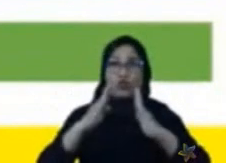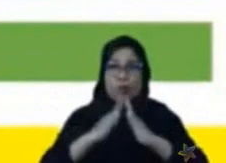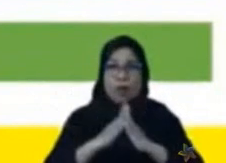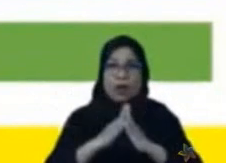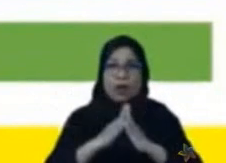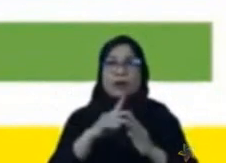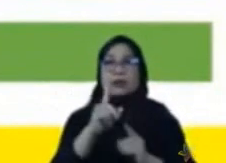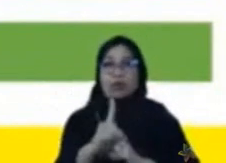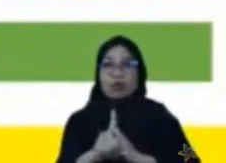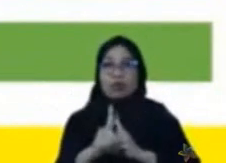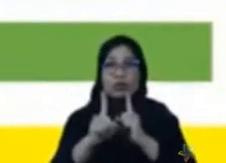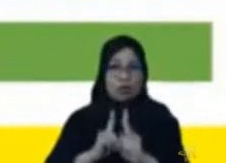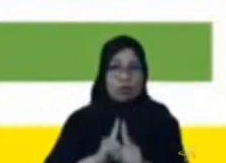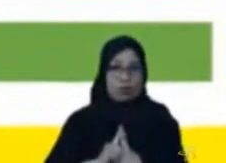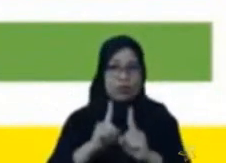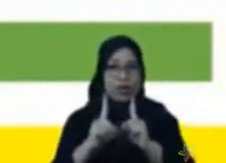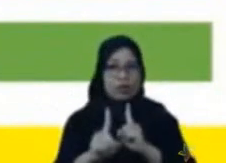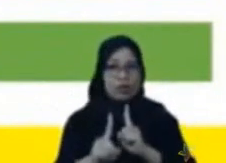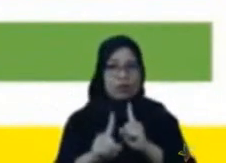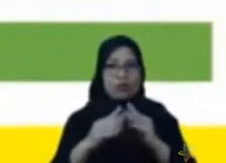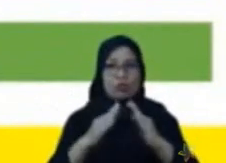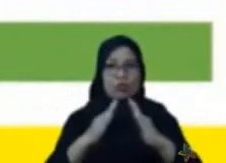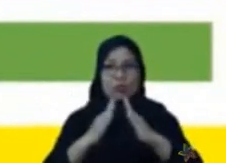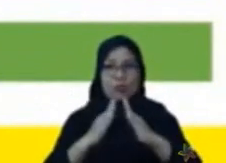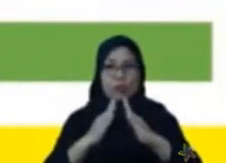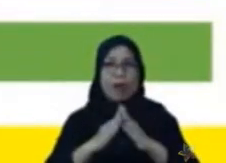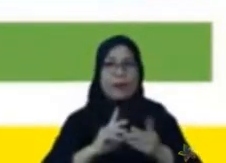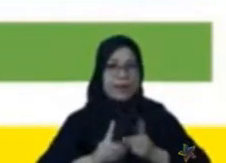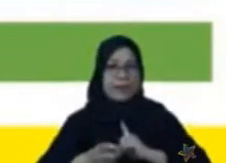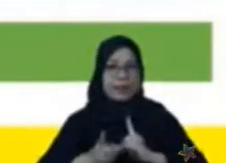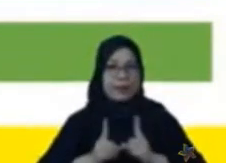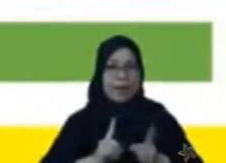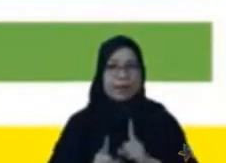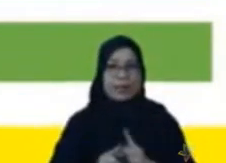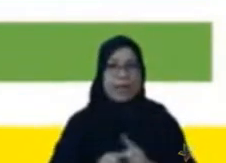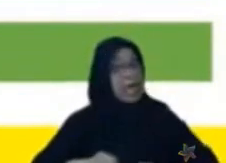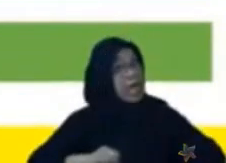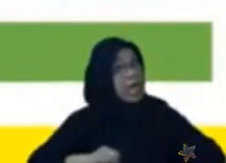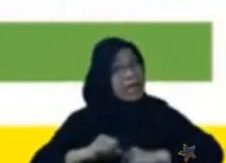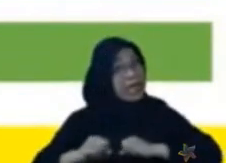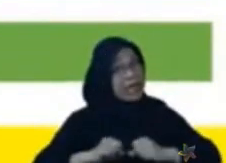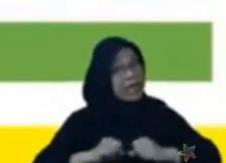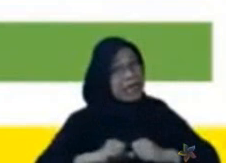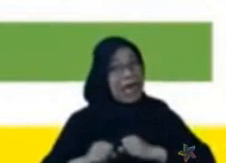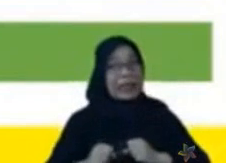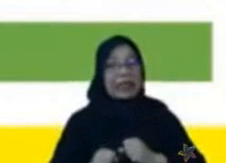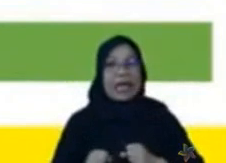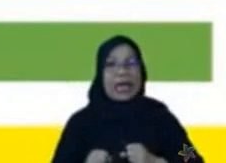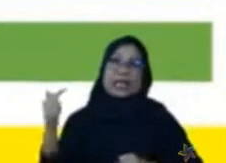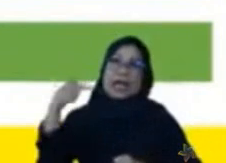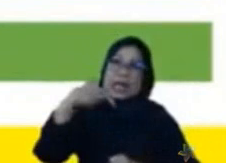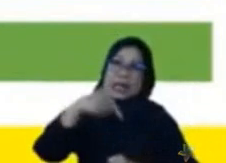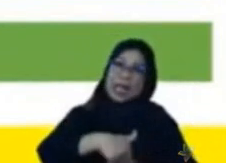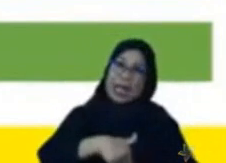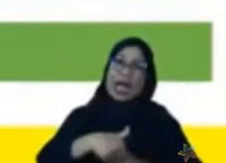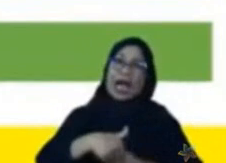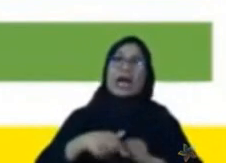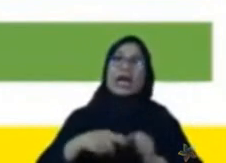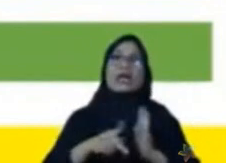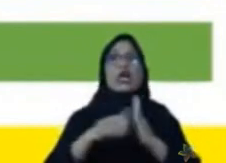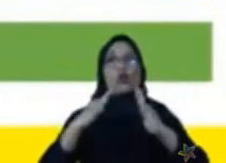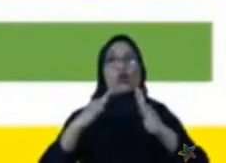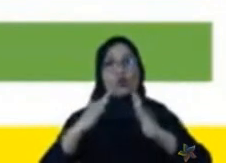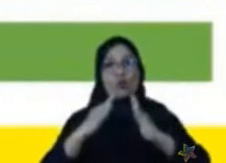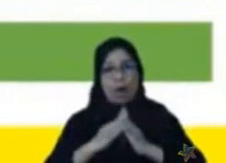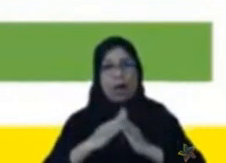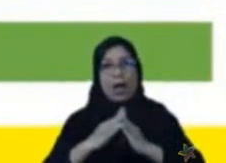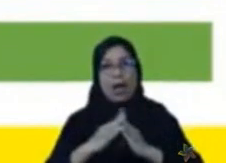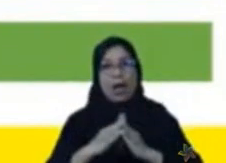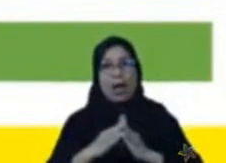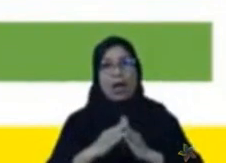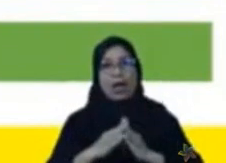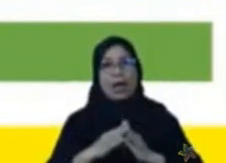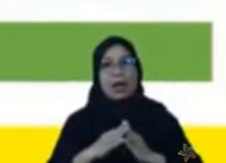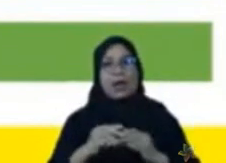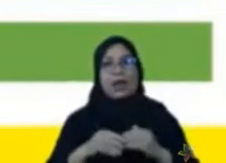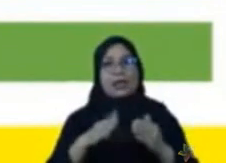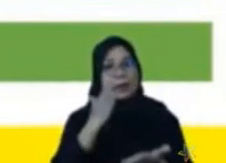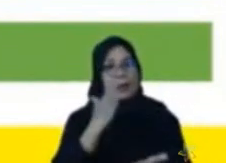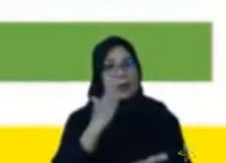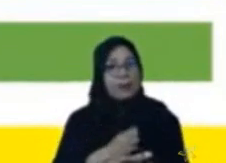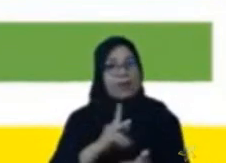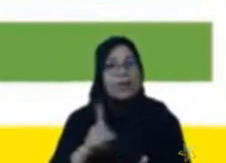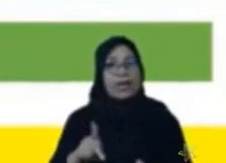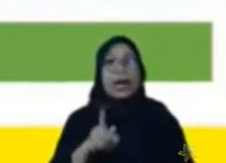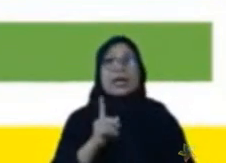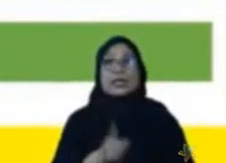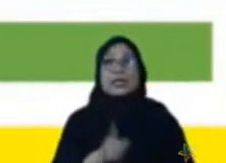satu-satu. Tetapi untuk home visit, kegiatan home visit ini kami stop dulu karena beberapa waktu yang lalu di Muntilan